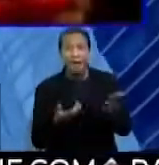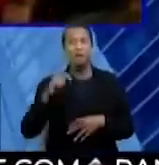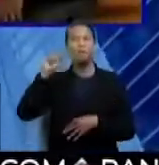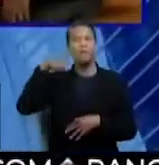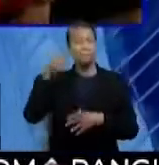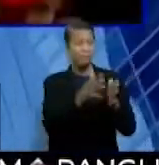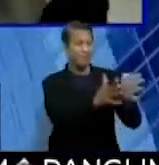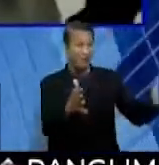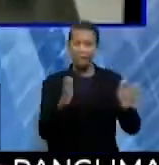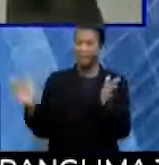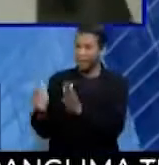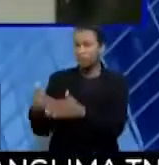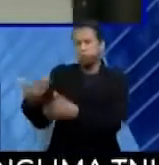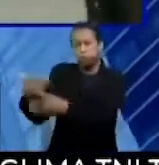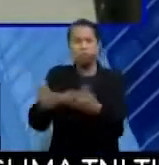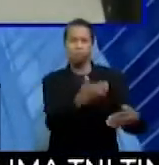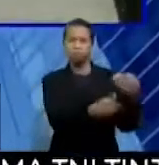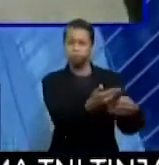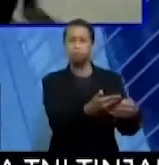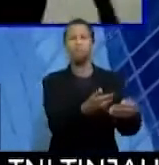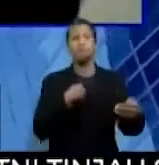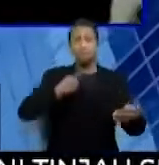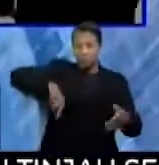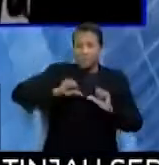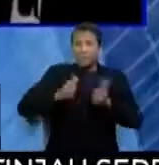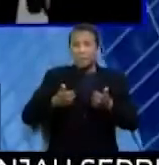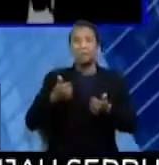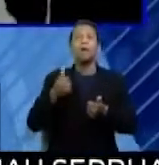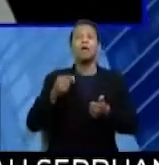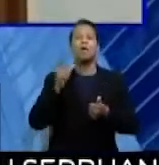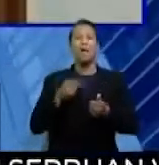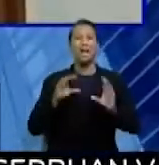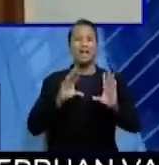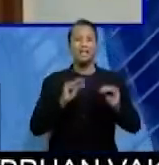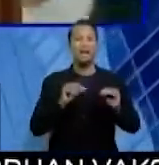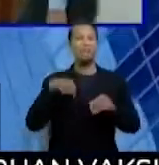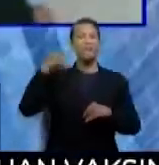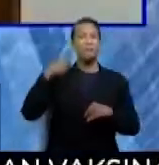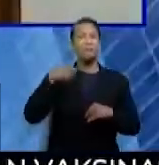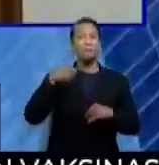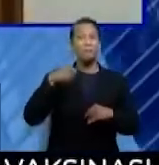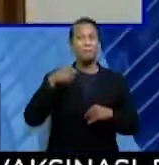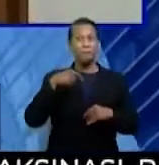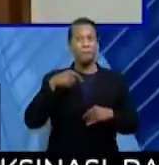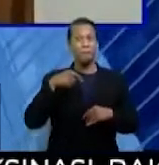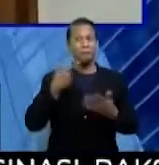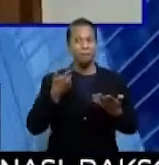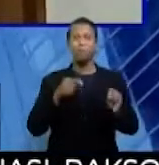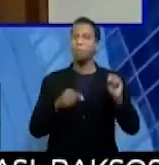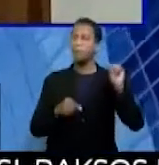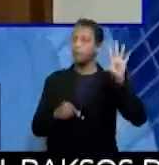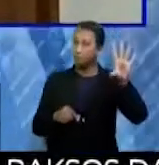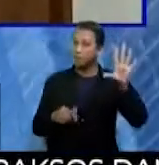para pekerja di industri film ini, mulai dari pekerja bioskopnya sampai dengan pekerja lepas perfilman, mulai dari pelaku di